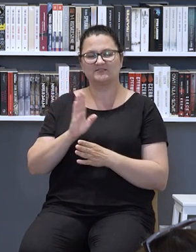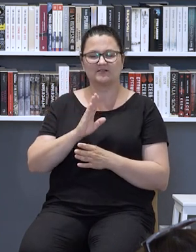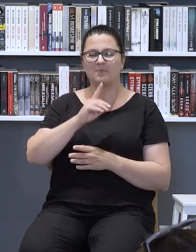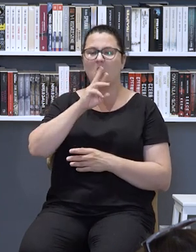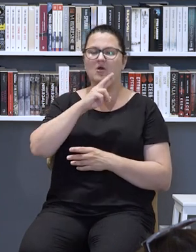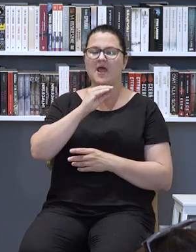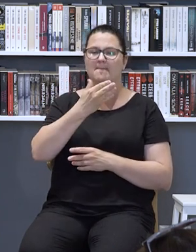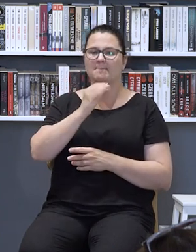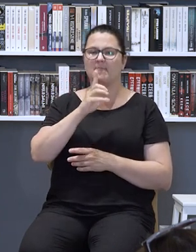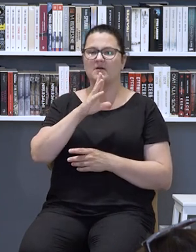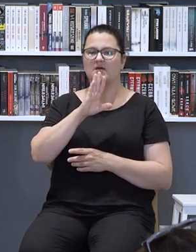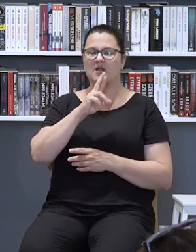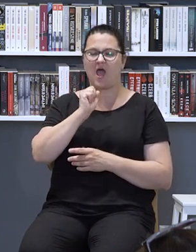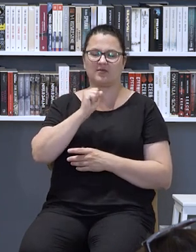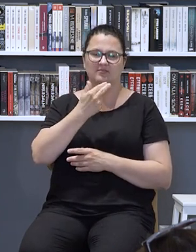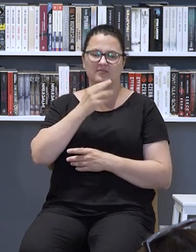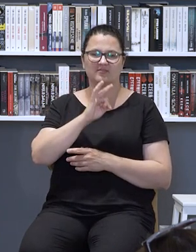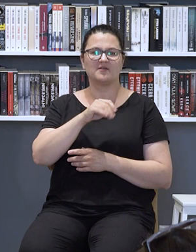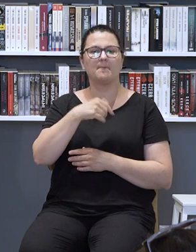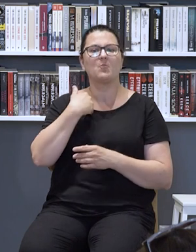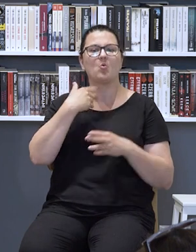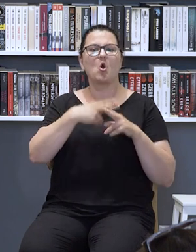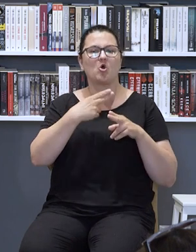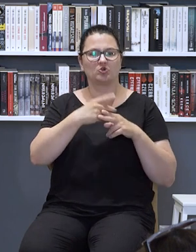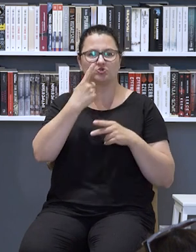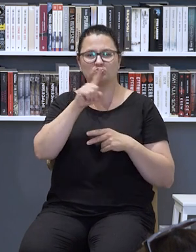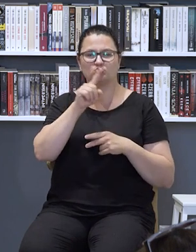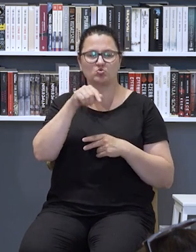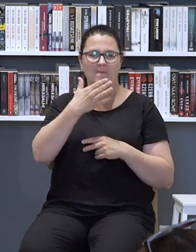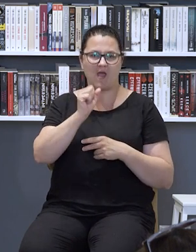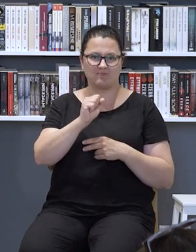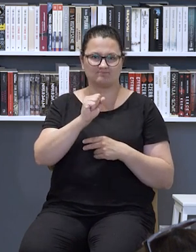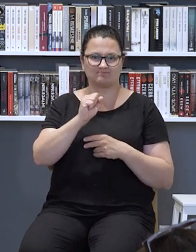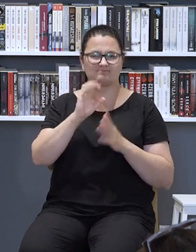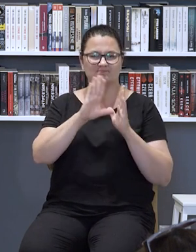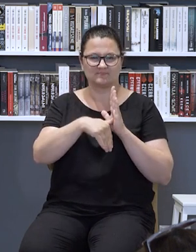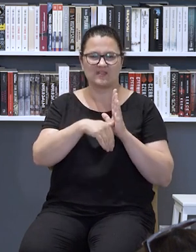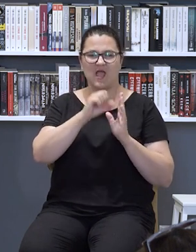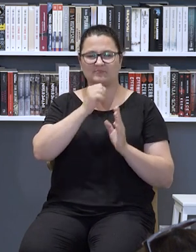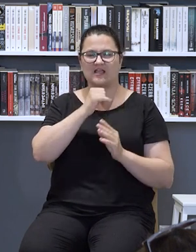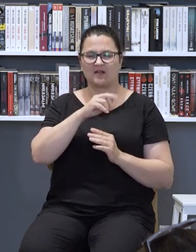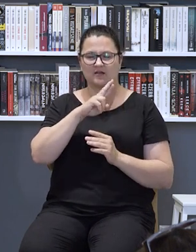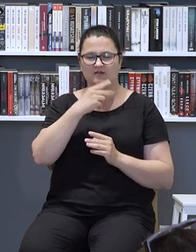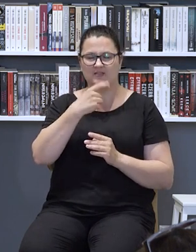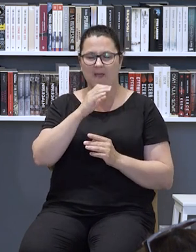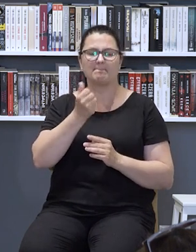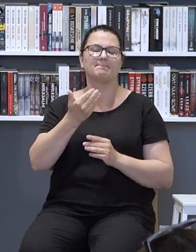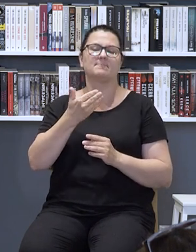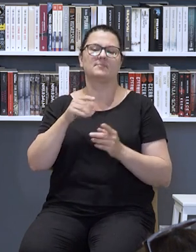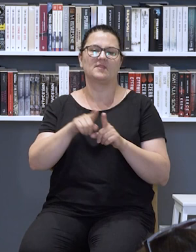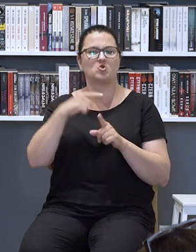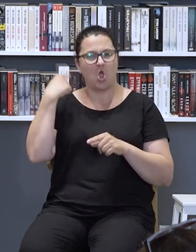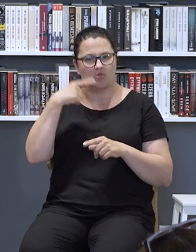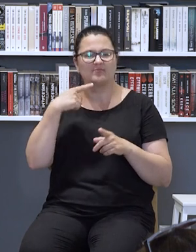Rembrandta dotknęła dżuma. Tak? W Amsterdamie, w Londynie, w Paryżu